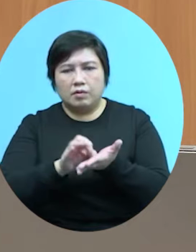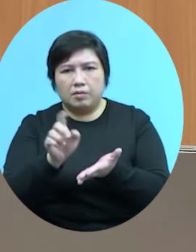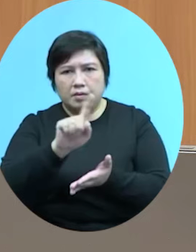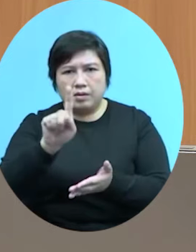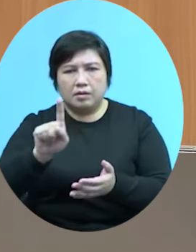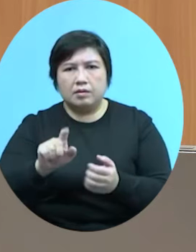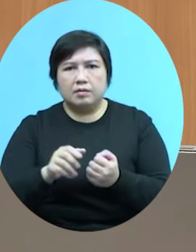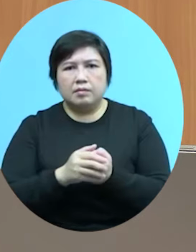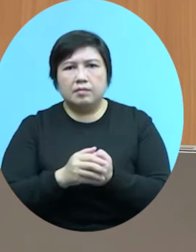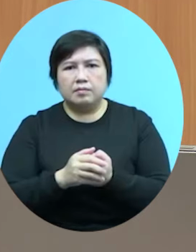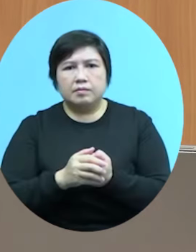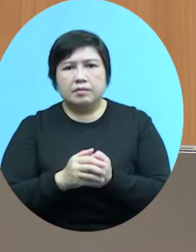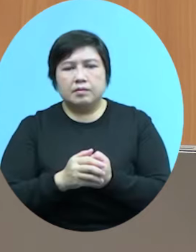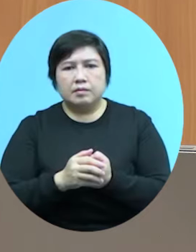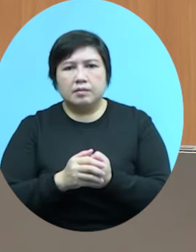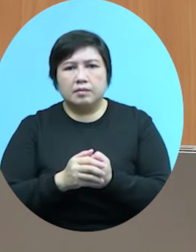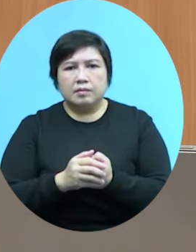老師